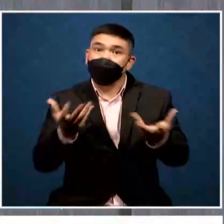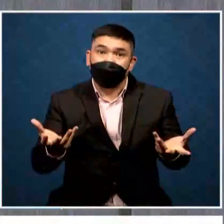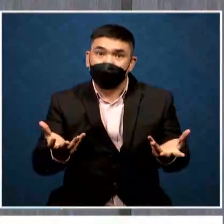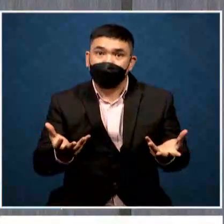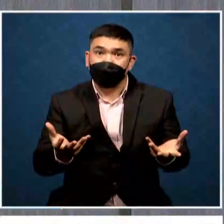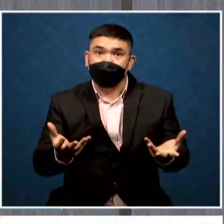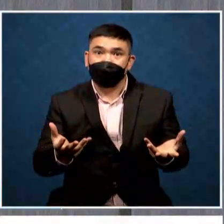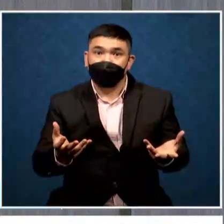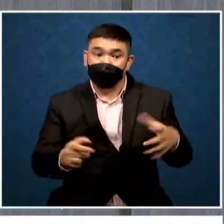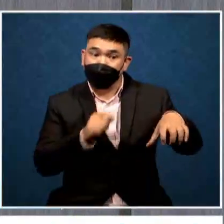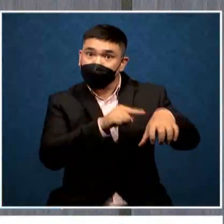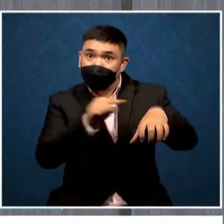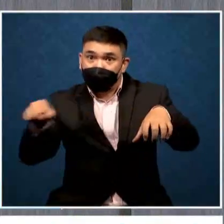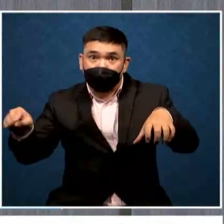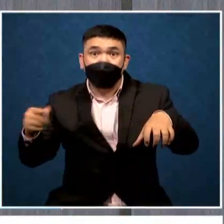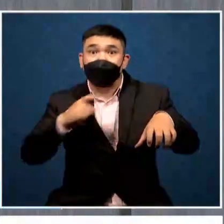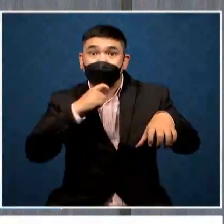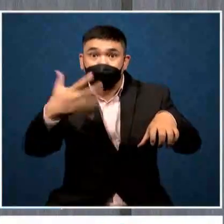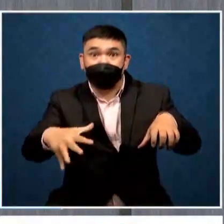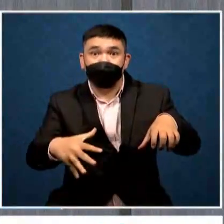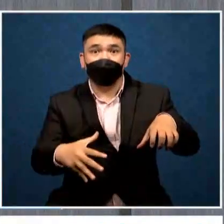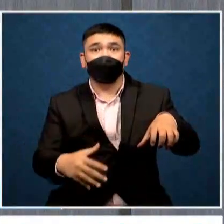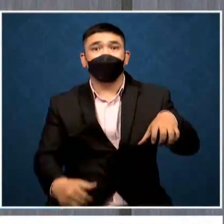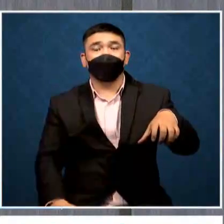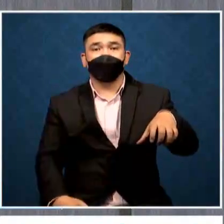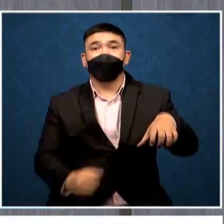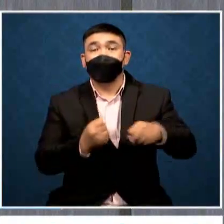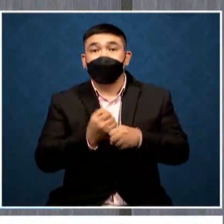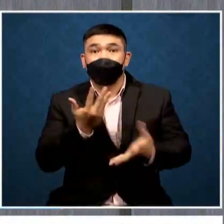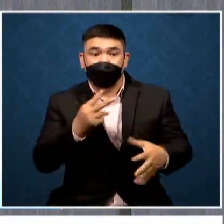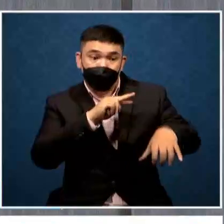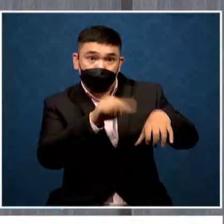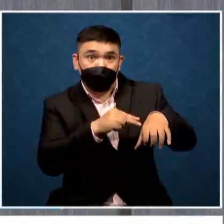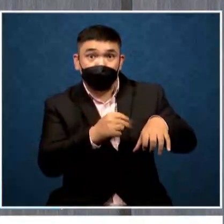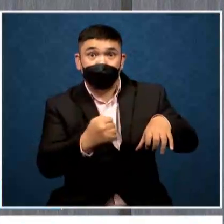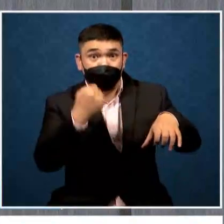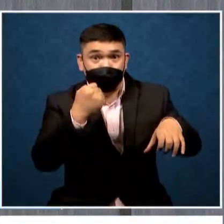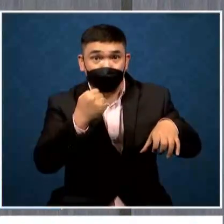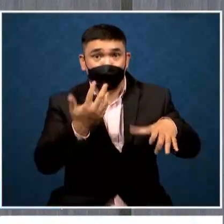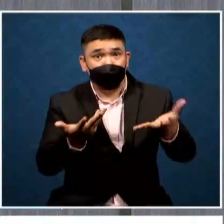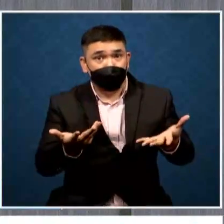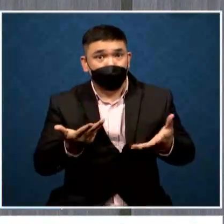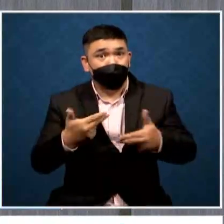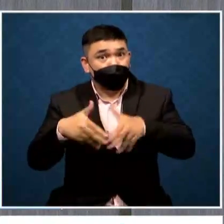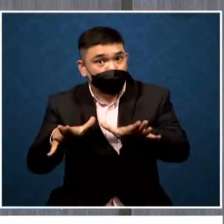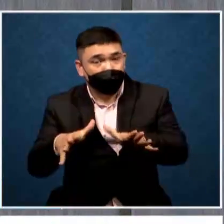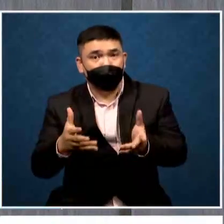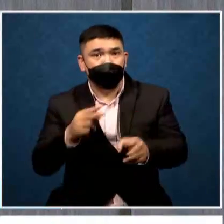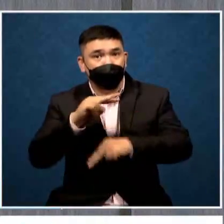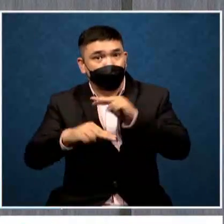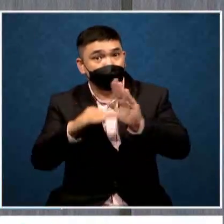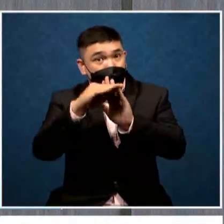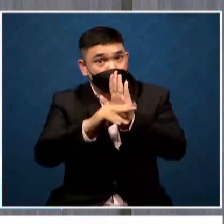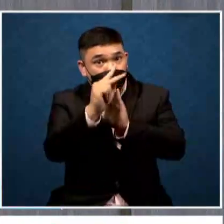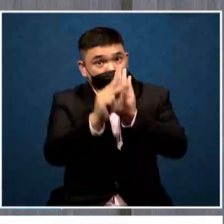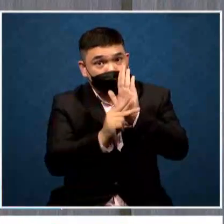ไรกับสถานบริการที่มีอยู่แล้วนี้จะสั่งตรวจสอบจะเข้มงวดกวดขันจะตรวจสอบว่าเป็นไปต